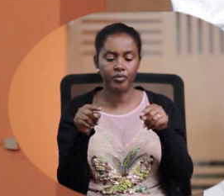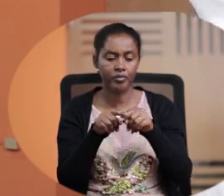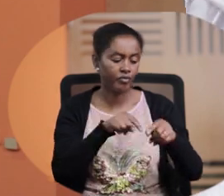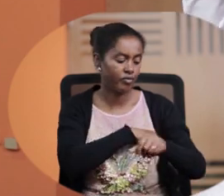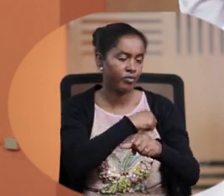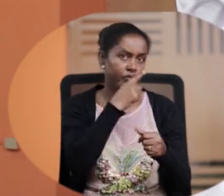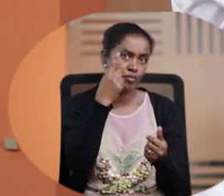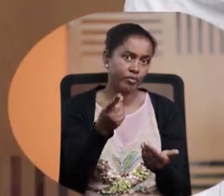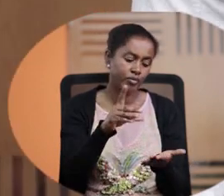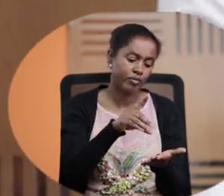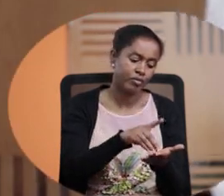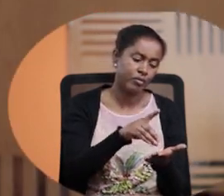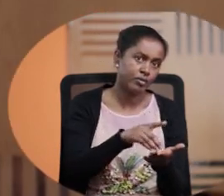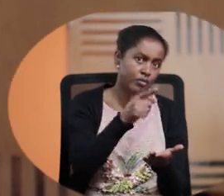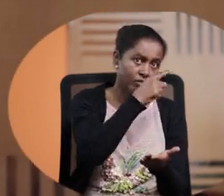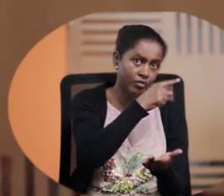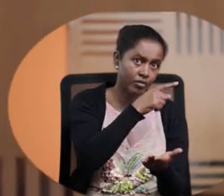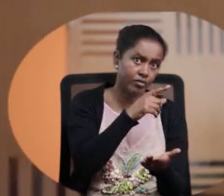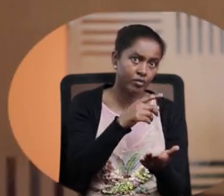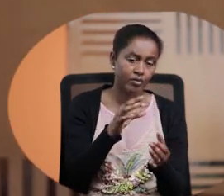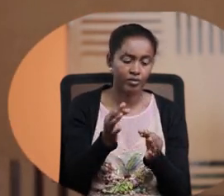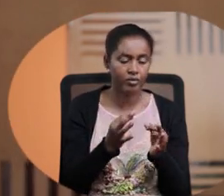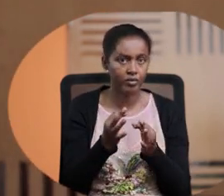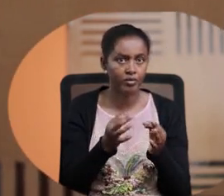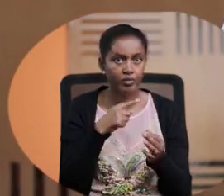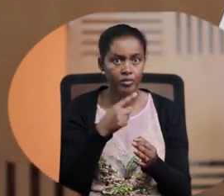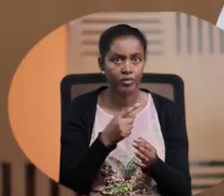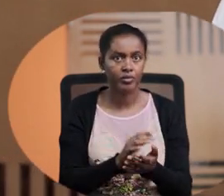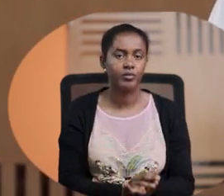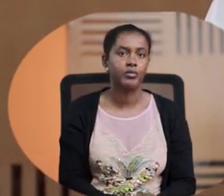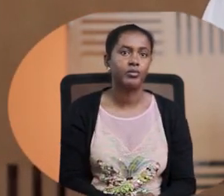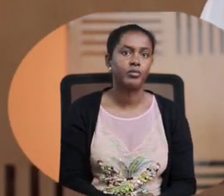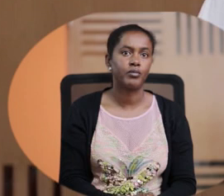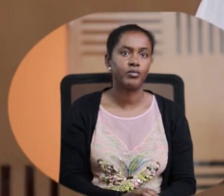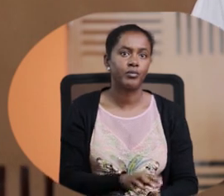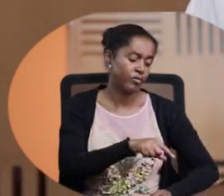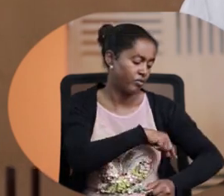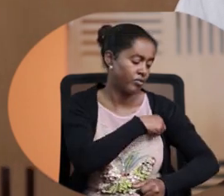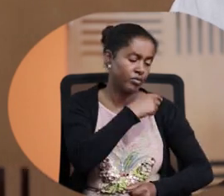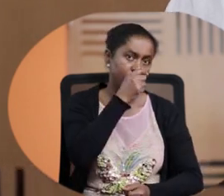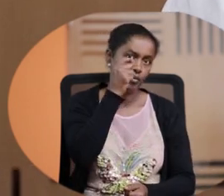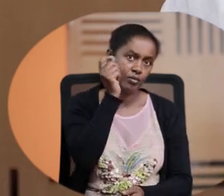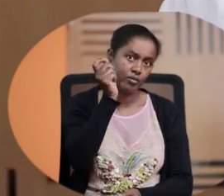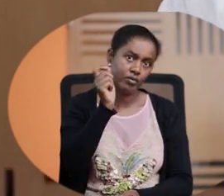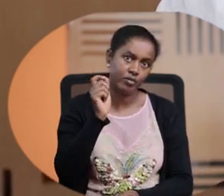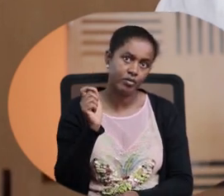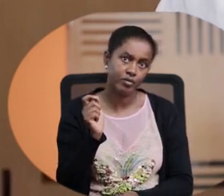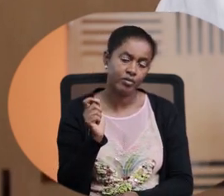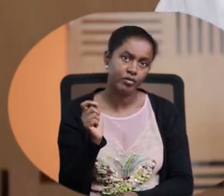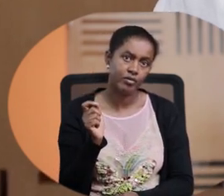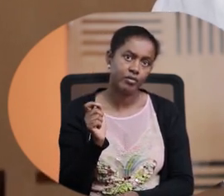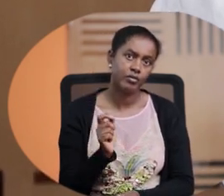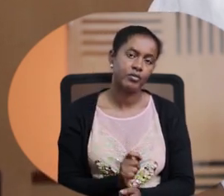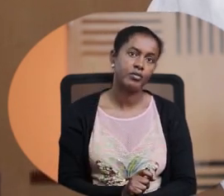ibsu kasuraf malgona asratin sike yaratin temperature barrefan temperature